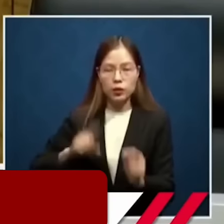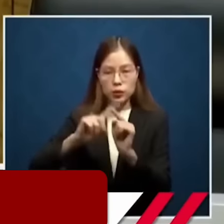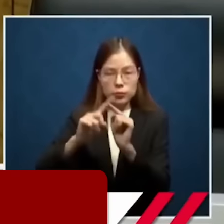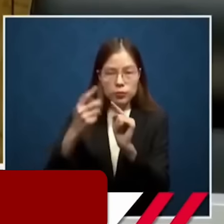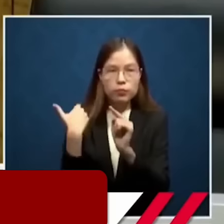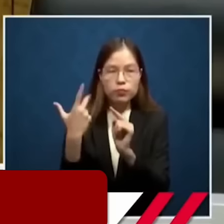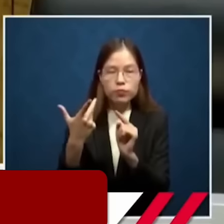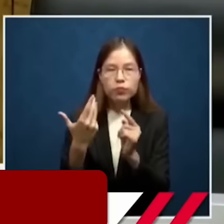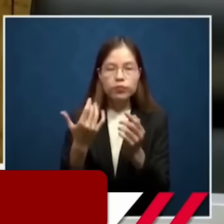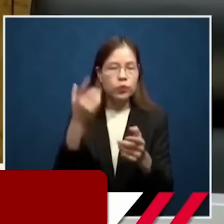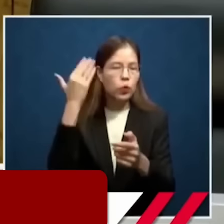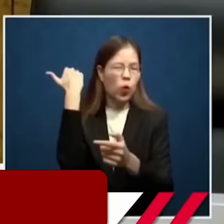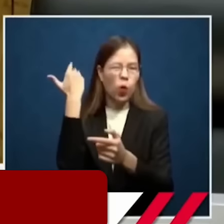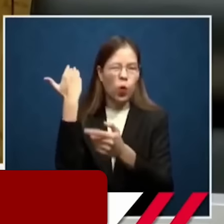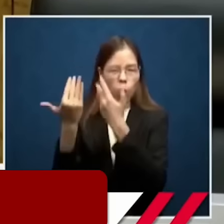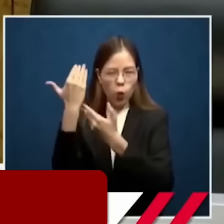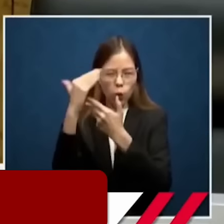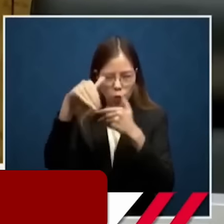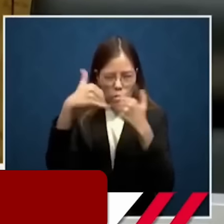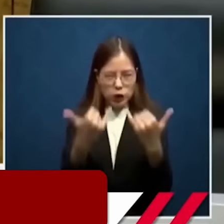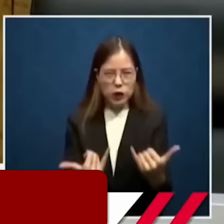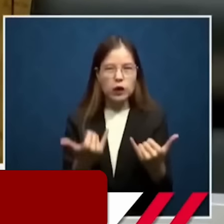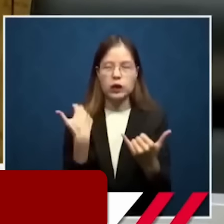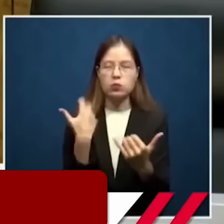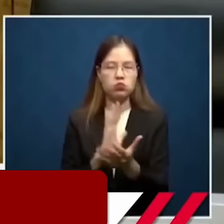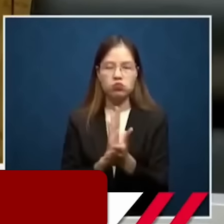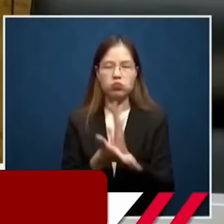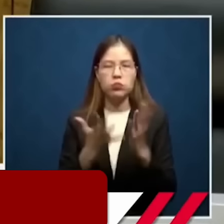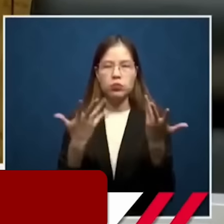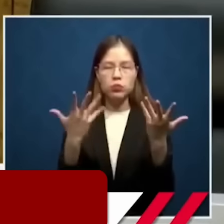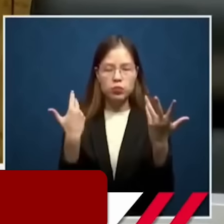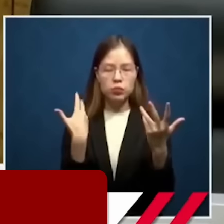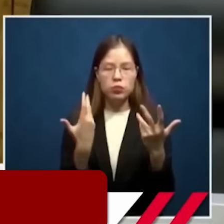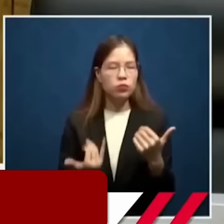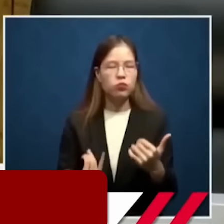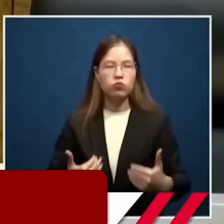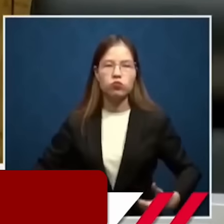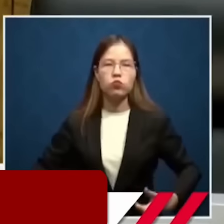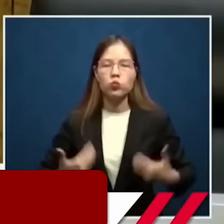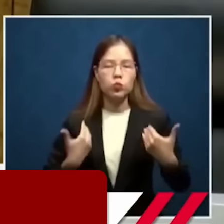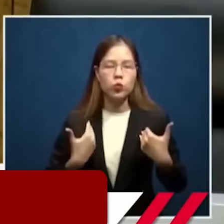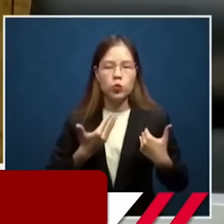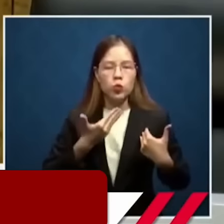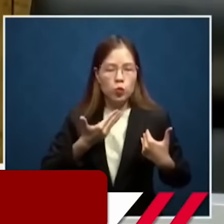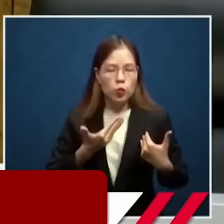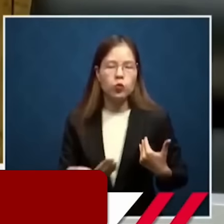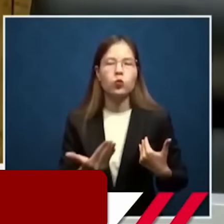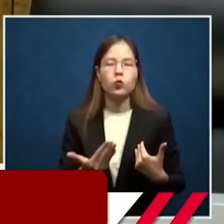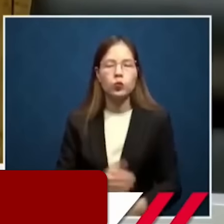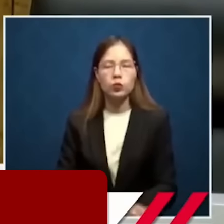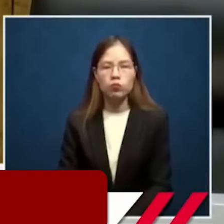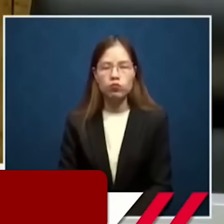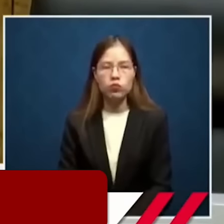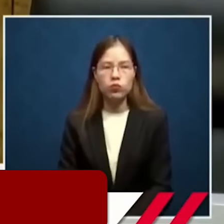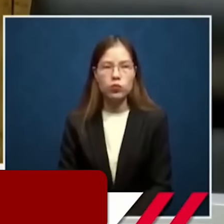130-140 ใช่ครับอาจารย ์นะฮะก็แสดงว่าช่วงเวลาจากวันนั้นจนถึงวันที่มาลงคะแนน ครับ ก็ยิ่งสะท้อนประสิทธิภ